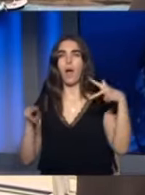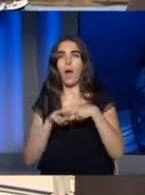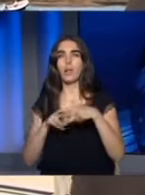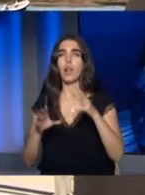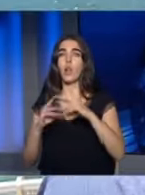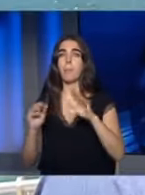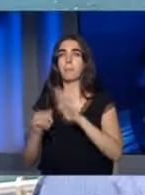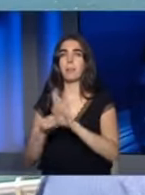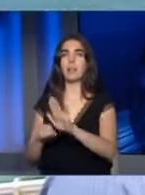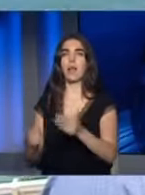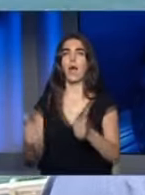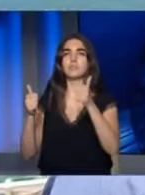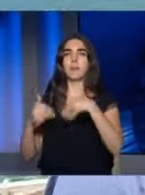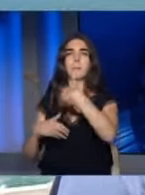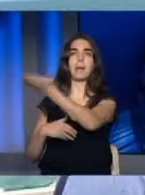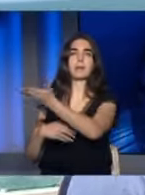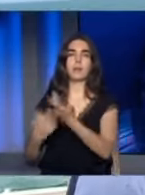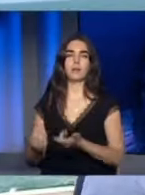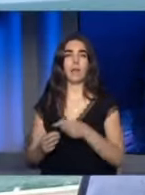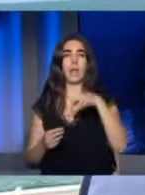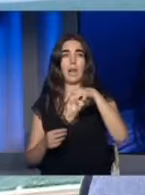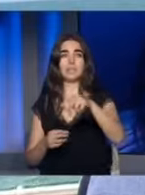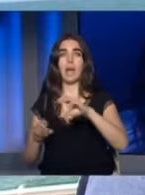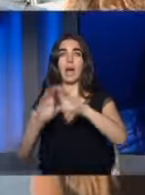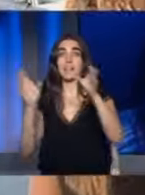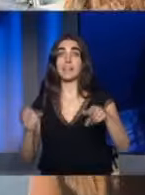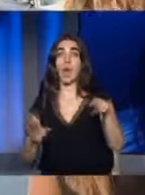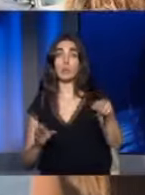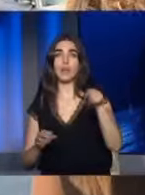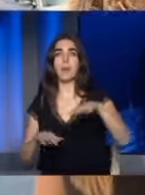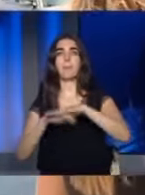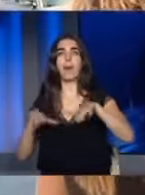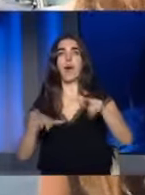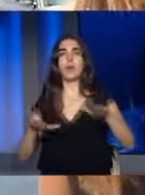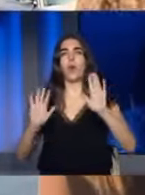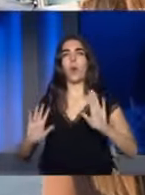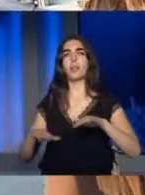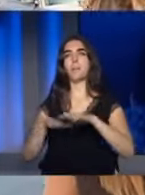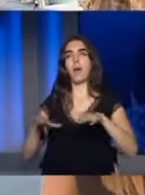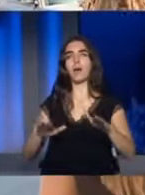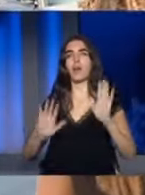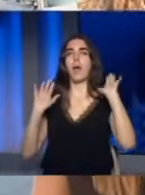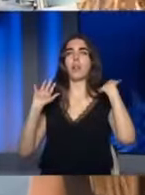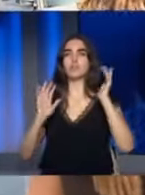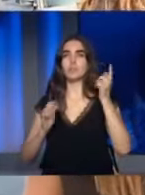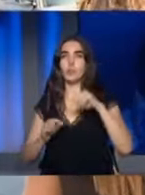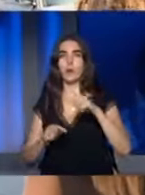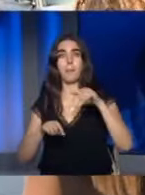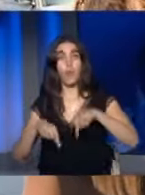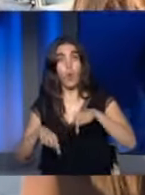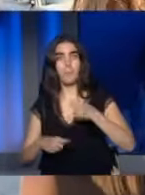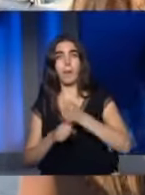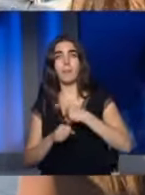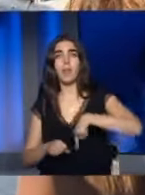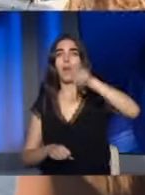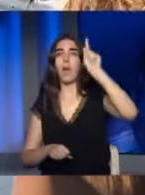احسن من برا بنزل على الروشه وهيك وعلى البحر بقضيها على البحر بفتكر بكره سباحه بكره سباحه واليوم